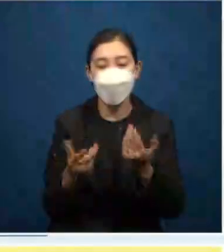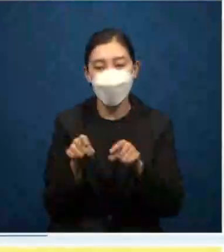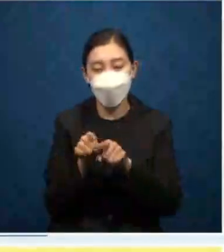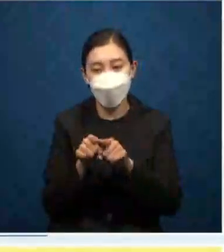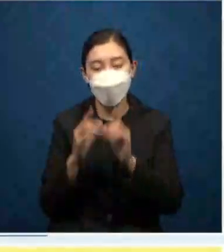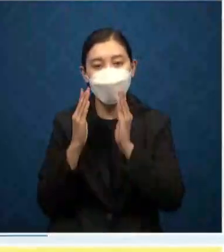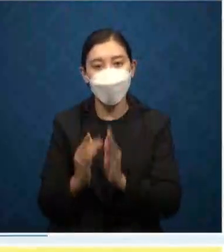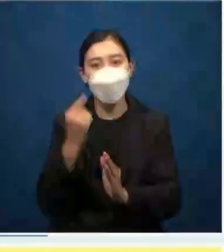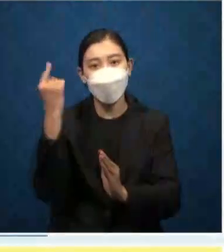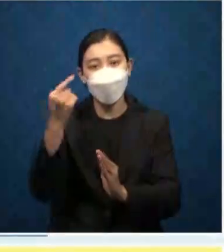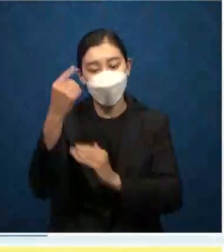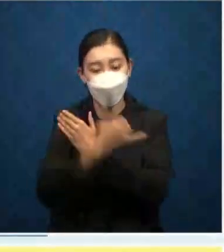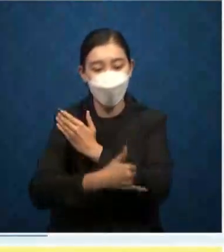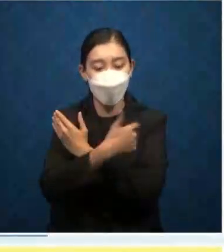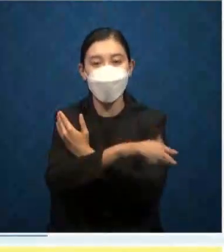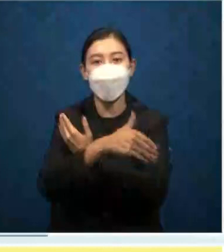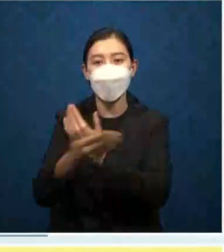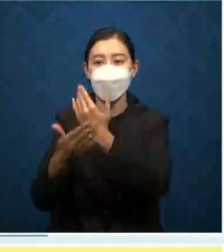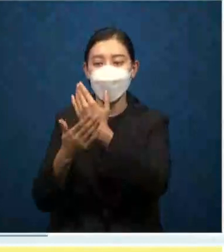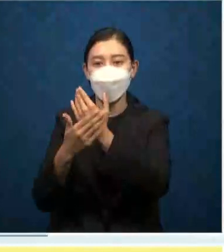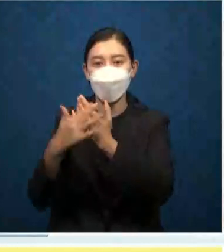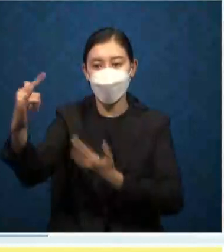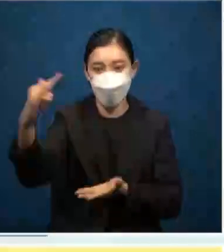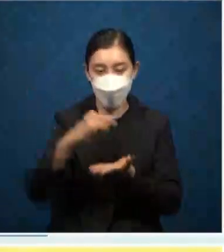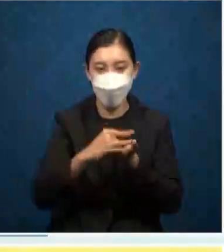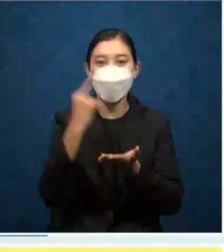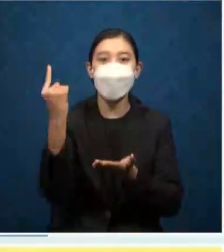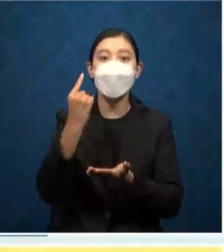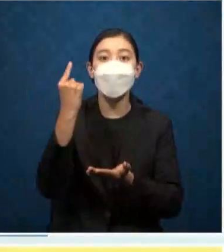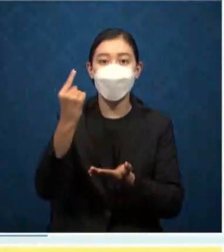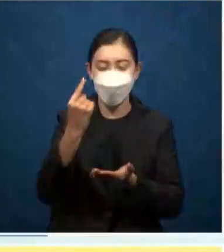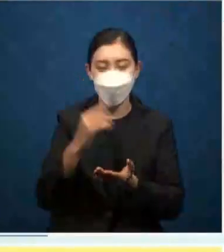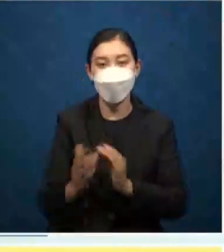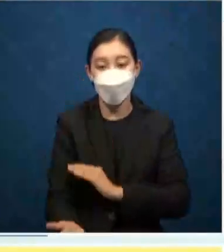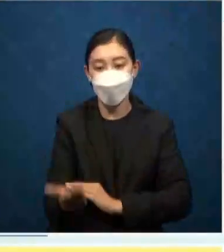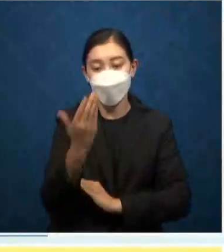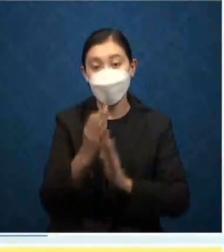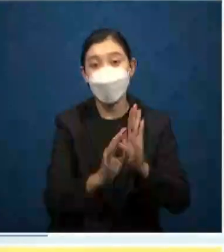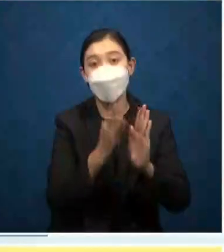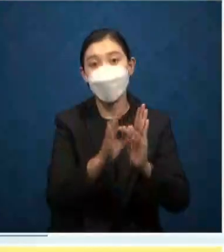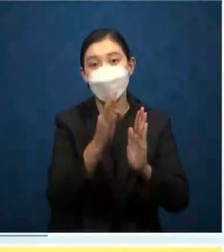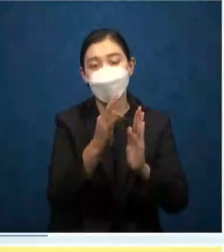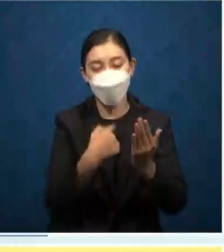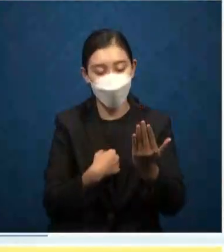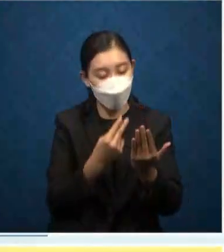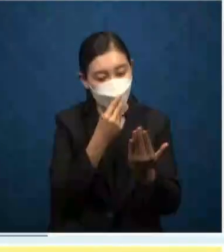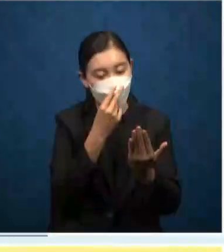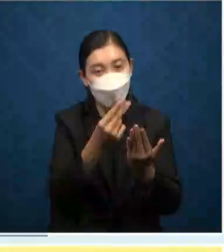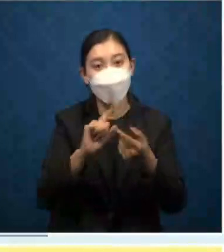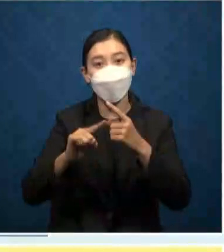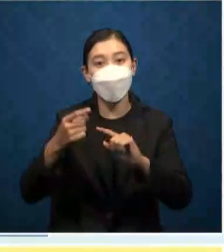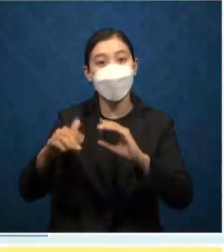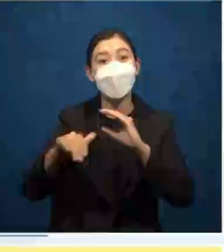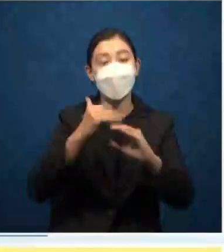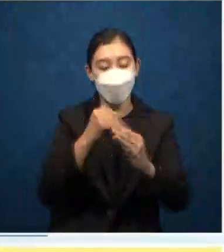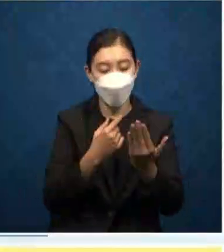ข้าสู่ประเทศไทยท่านประธานที่เคารพครับเมื่อเช้าผมดู Facebook มีเพื่อนส่งให้เห็นว่า